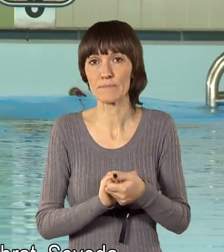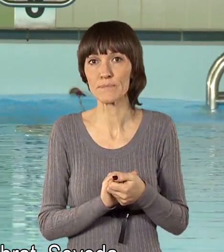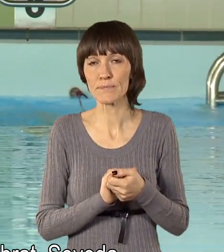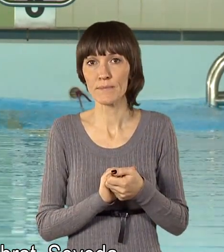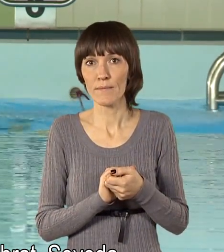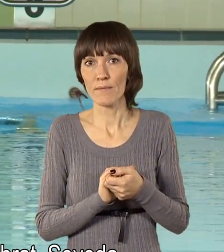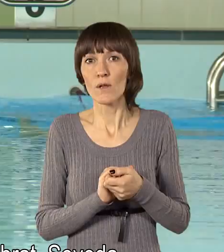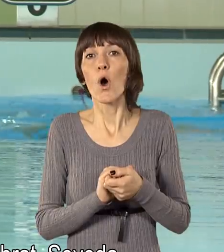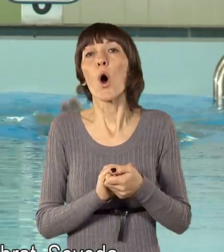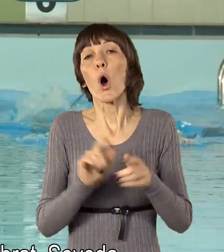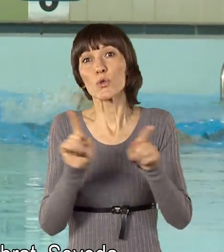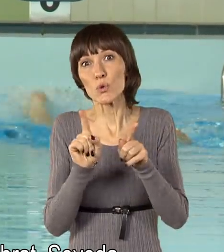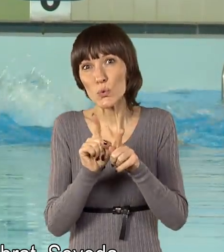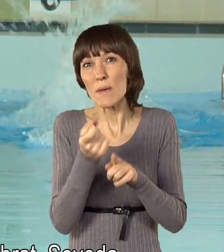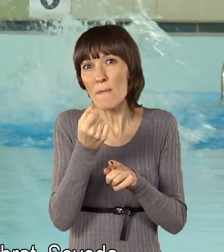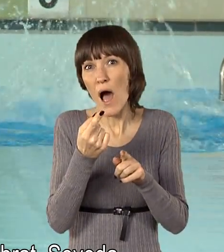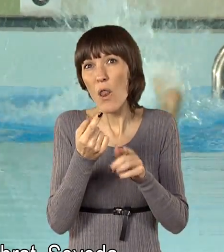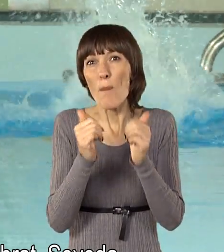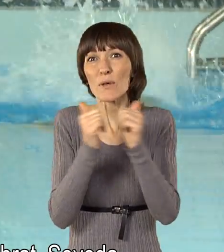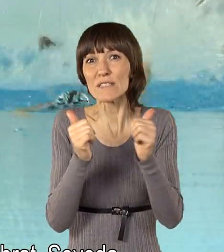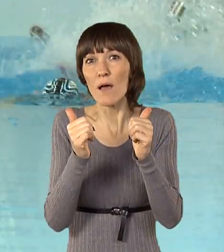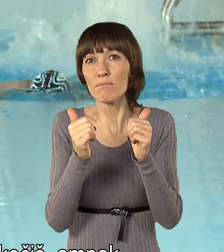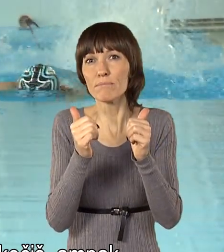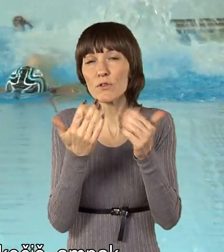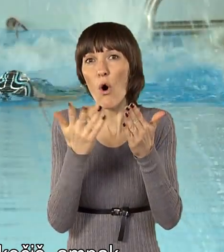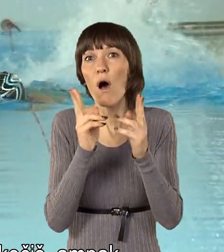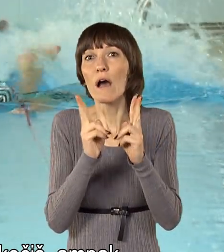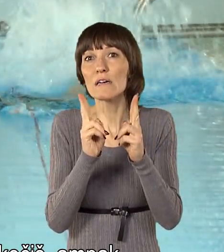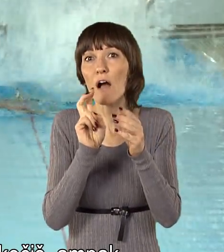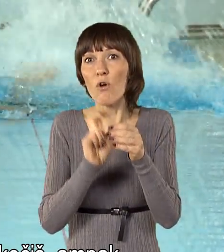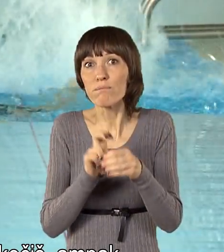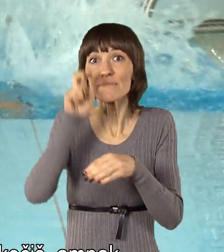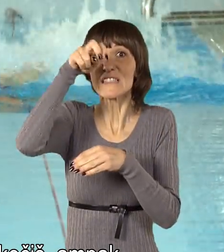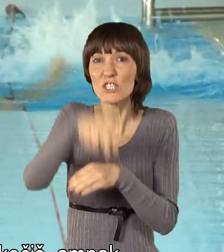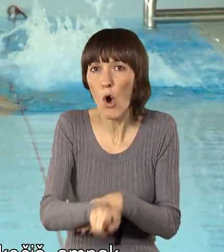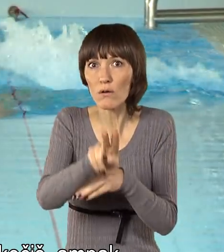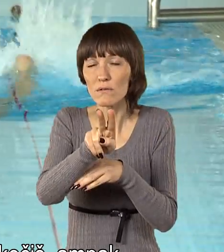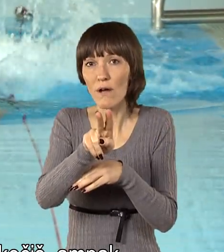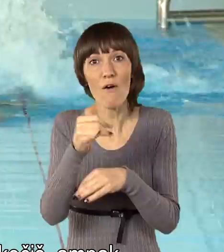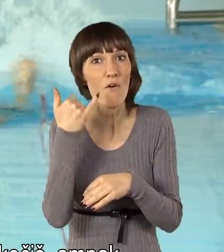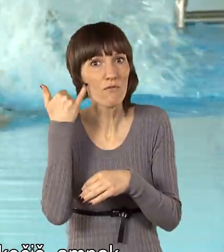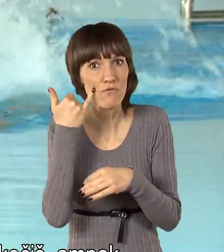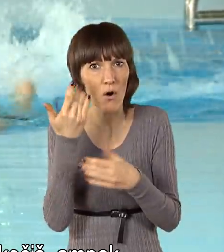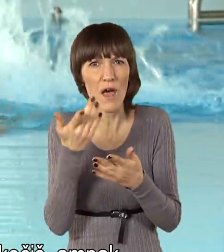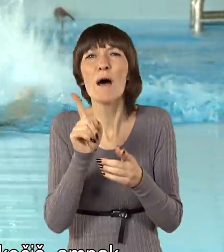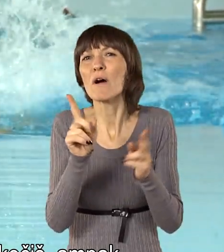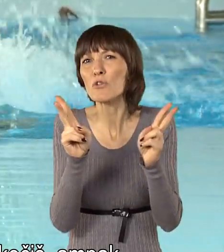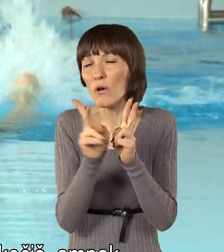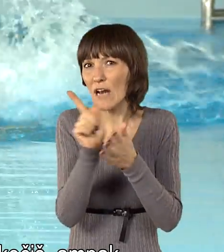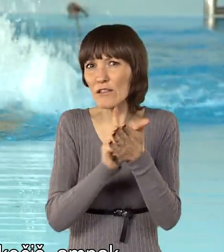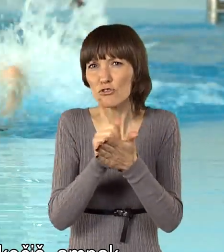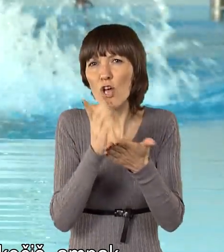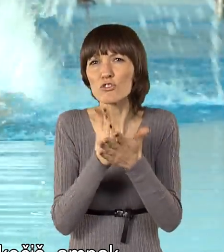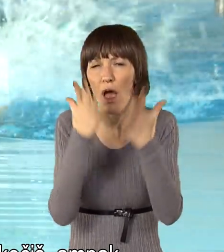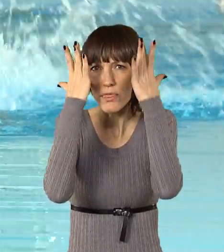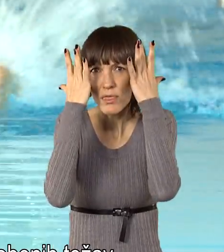No, seveda tudi skok mogoče je majčkeno poseben, ne, ker ne veš, kam skočiš, ampak to rata z zelo kratkem času